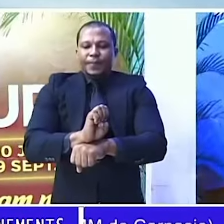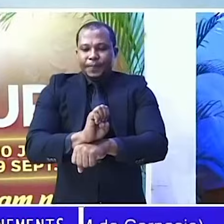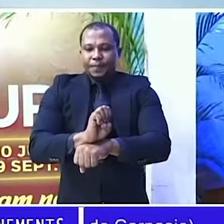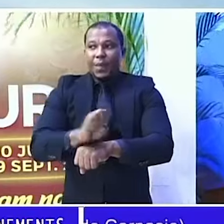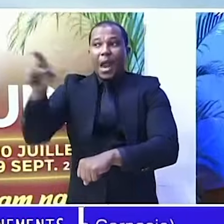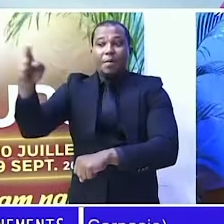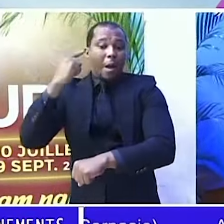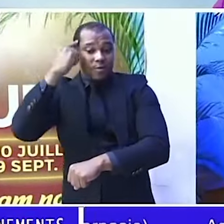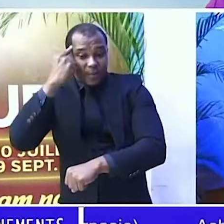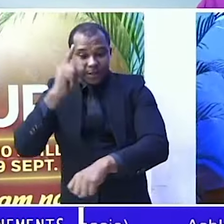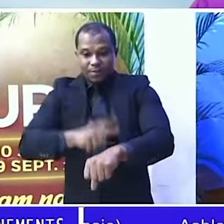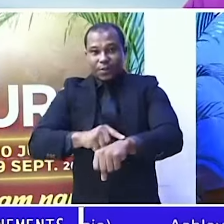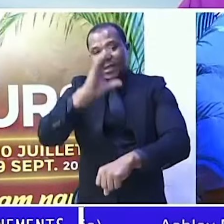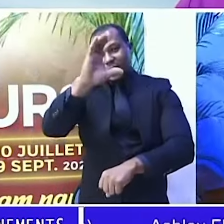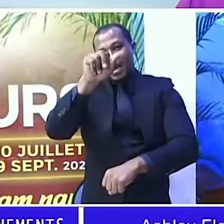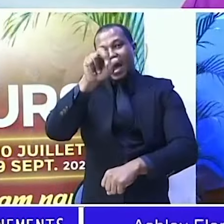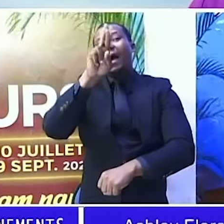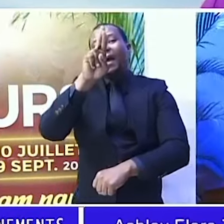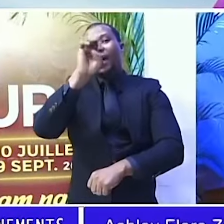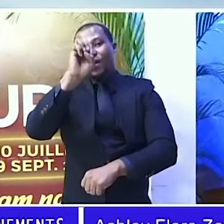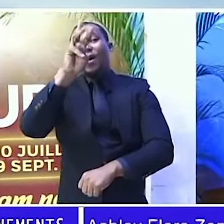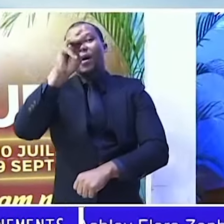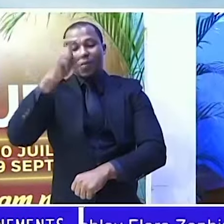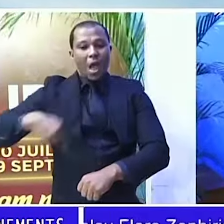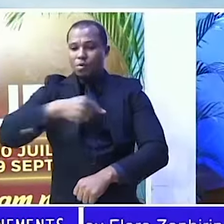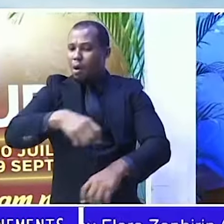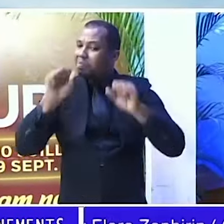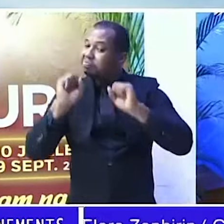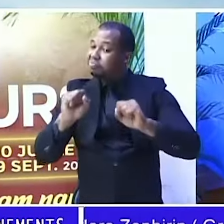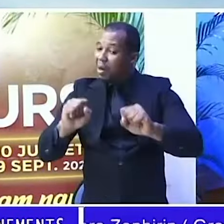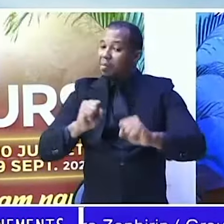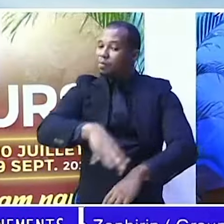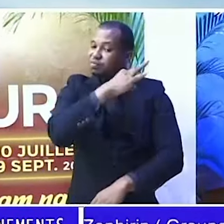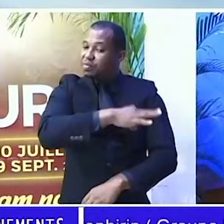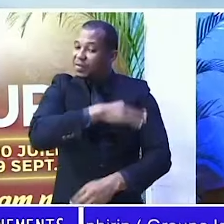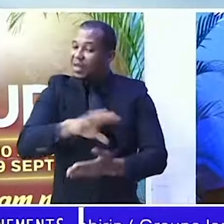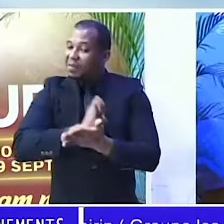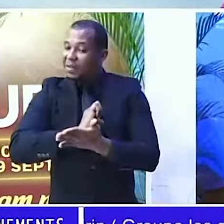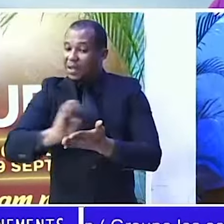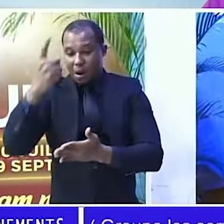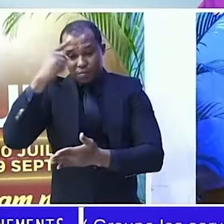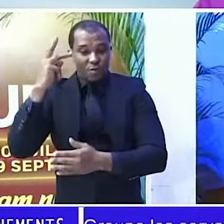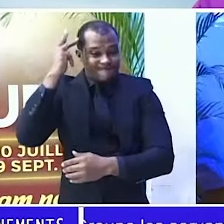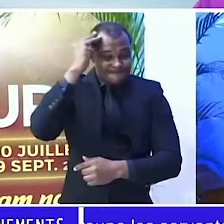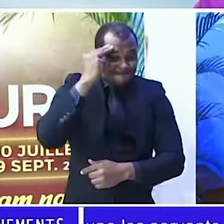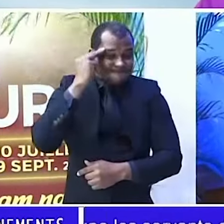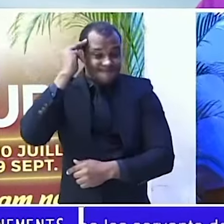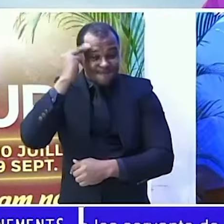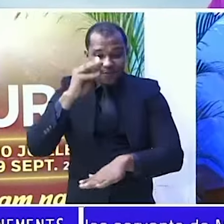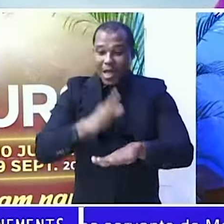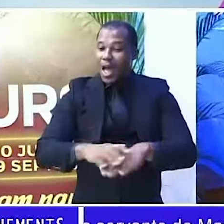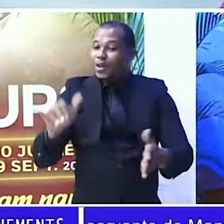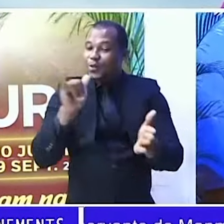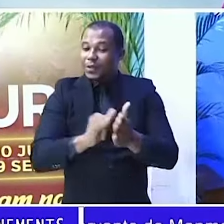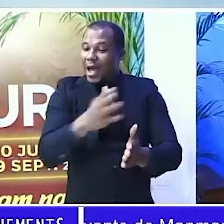pensais pourtant carrément non, nous capable profiter de l'évangile ça pour nous méditer sur ça et pour